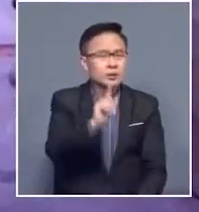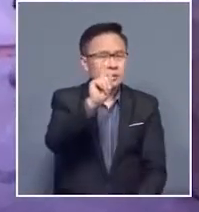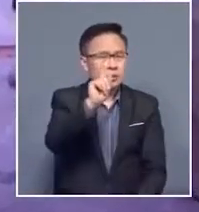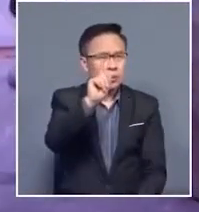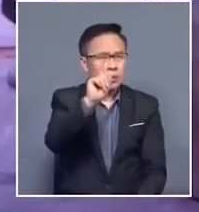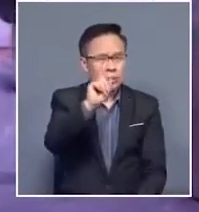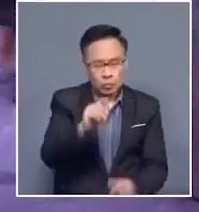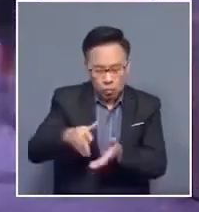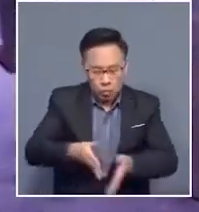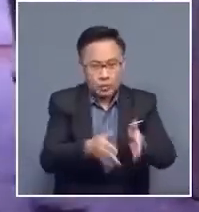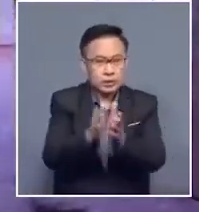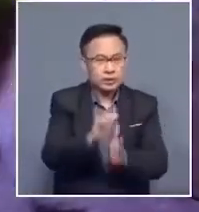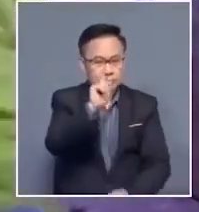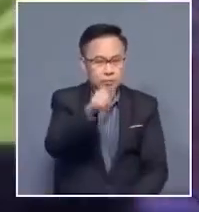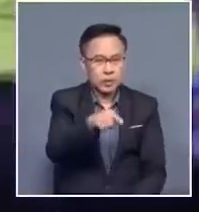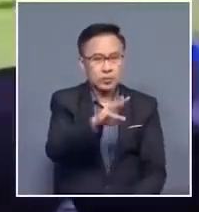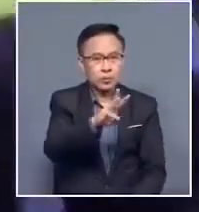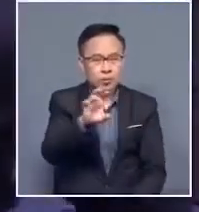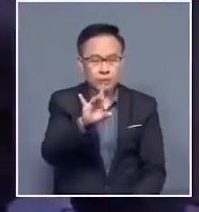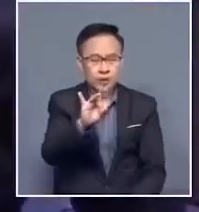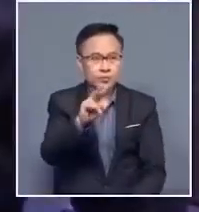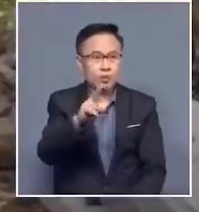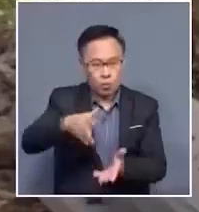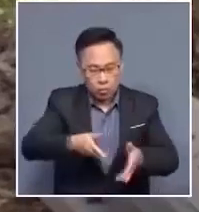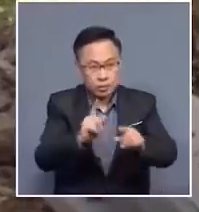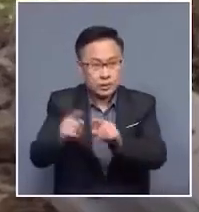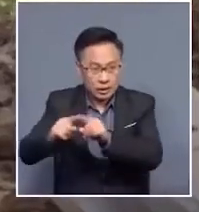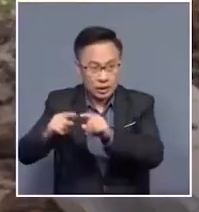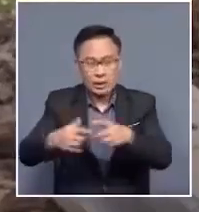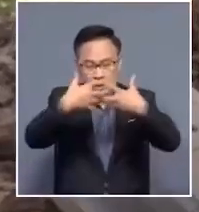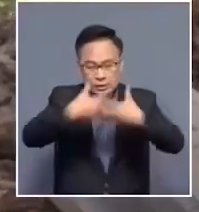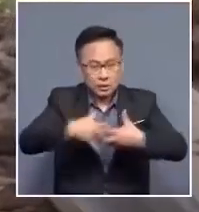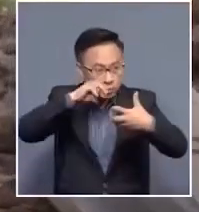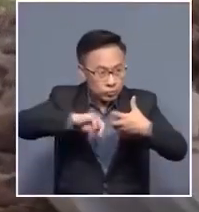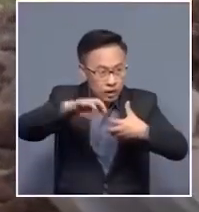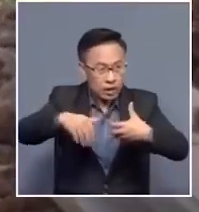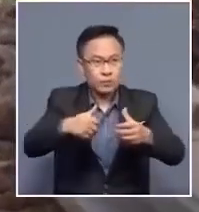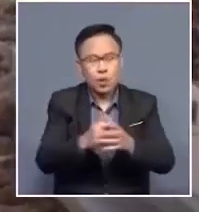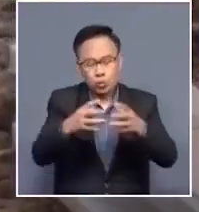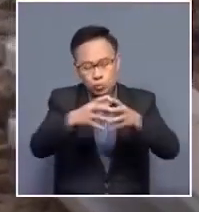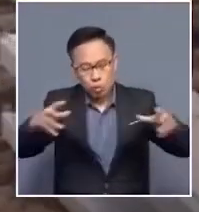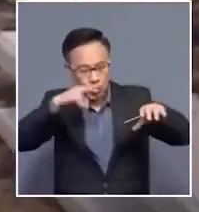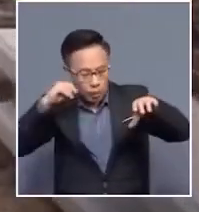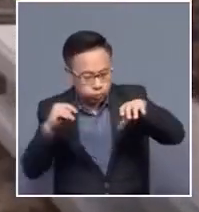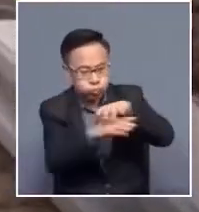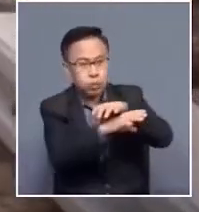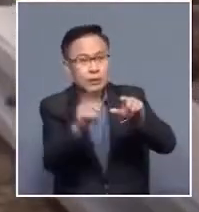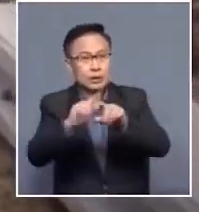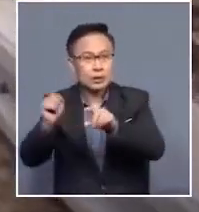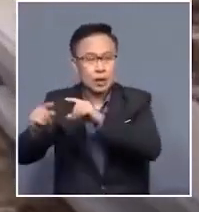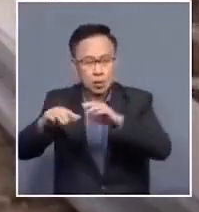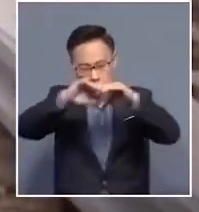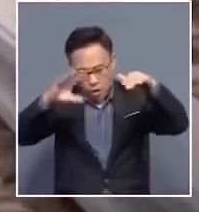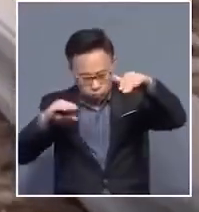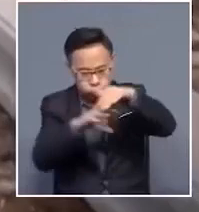บำรุงดูแลรักษาเครื่องมือจะเป็นอุโมงค์ระบายน้ำก็ดีสถานีสูบน้ำก็ดีบ่อสูบก็ดีเนี่ยซึ่งมีอยู่ประมาณ704แห่งนะครับเ